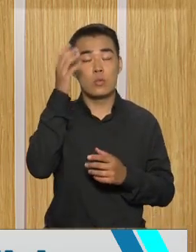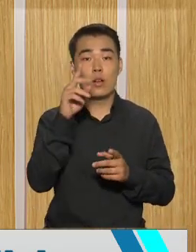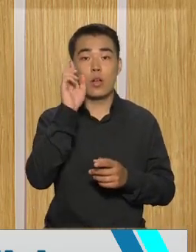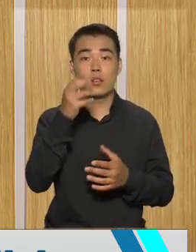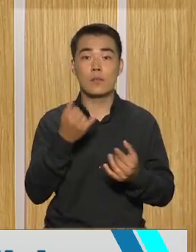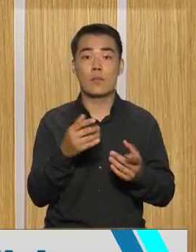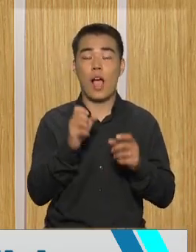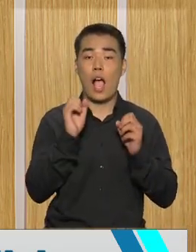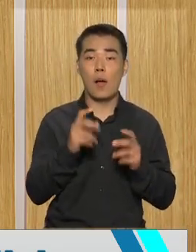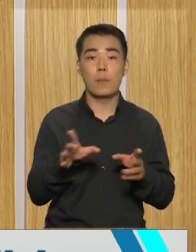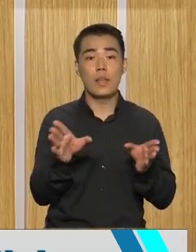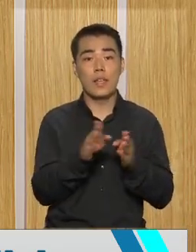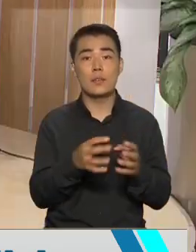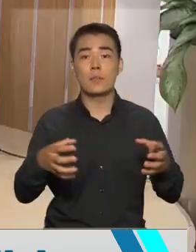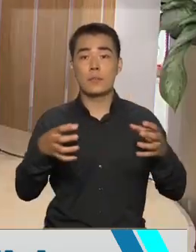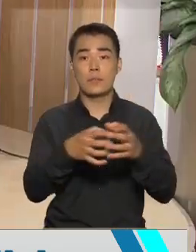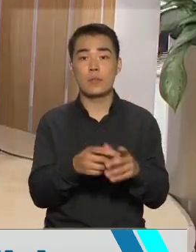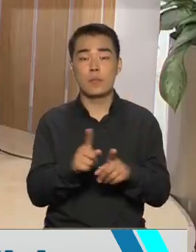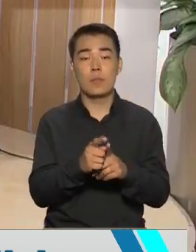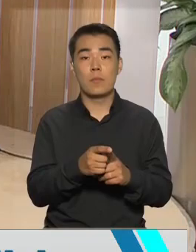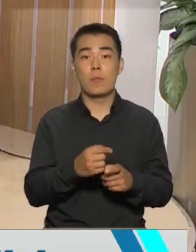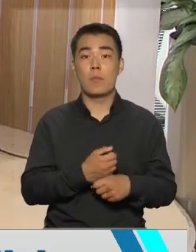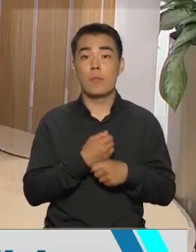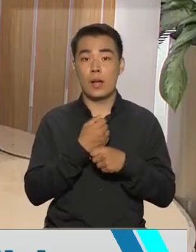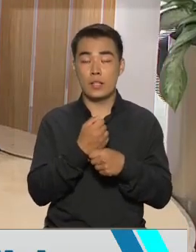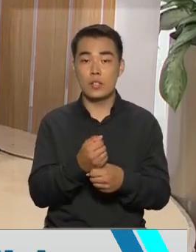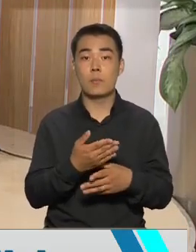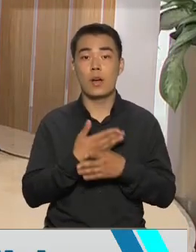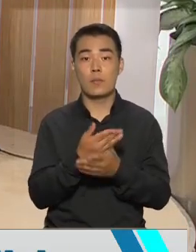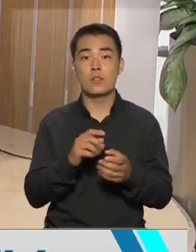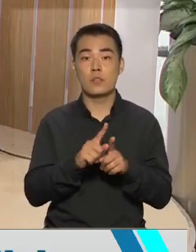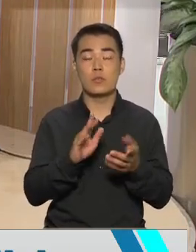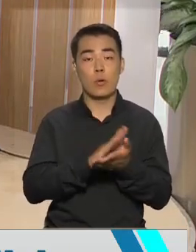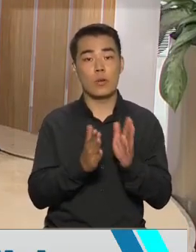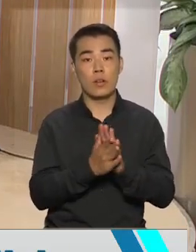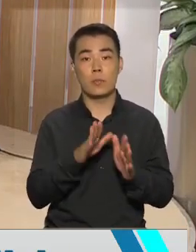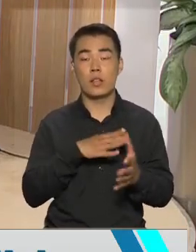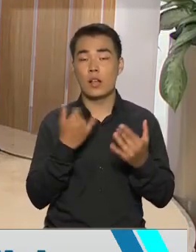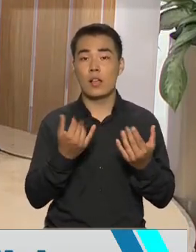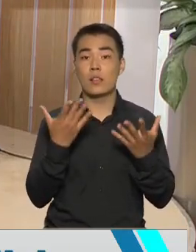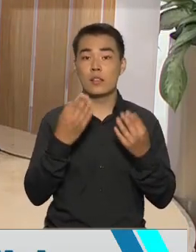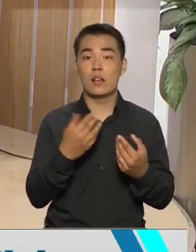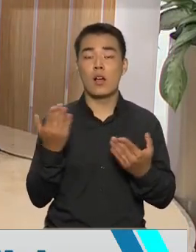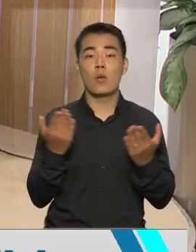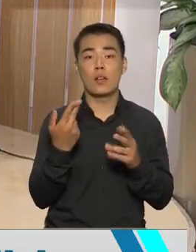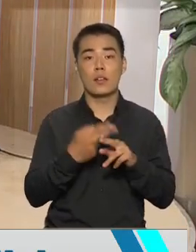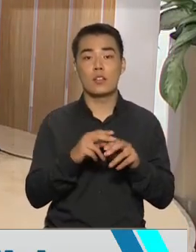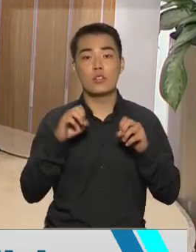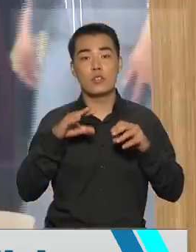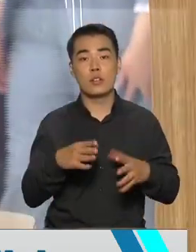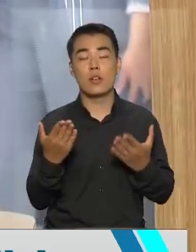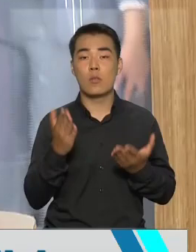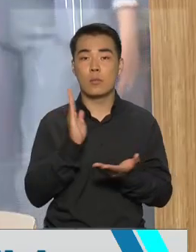төтенше жағдайға бірлесе төтеп беру жағына келісті. Сол бойынша қазір қандай, сонда қабылданған шешімдер